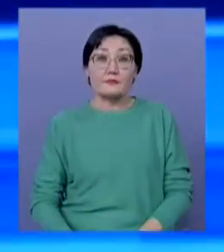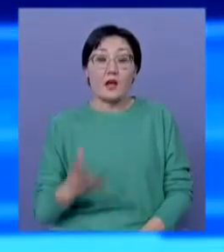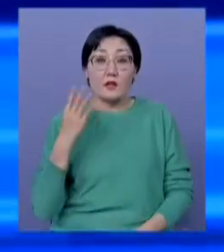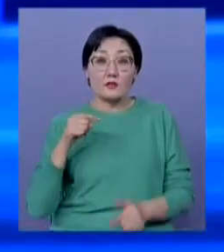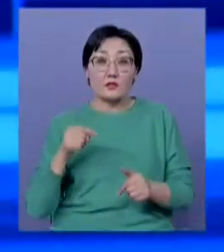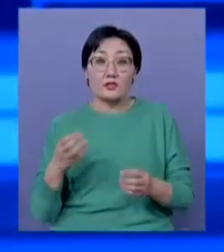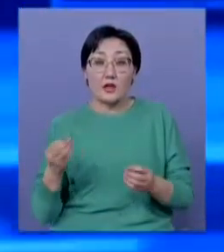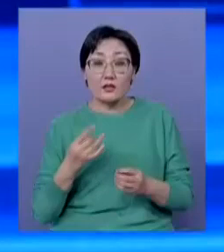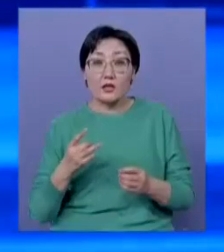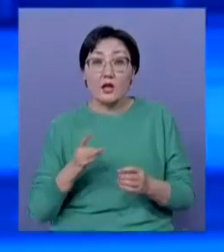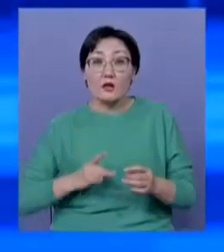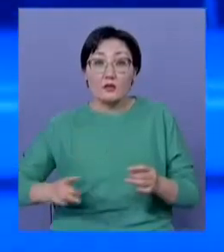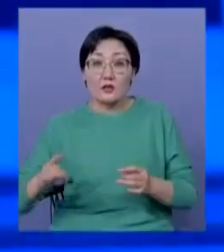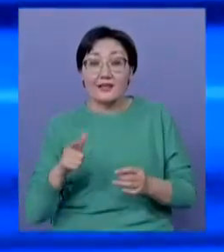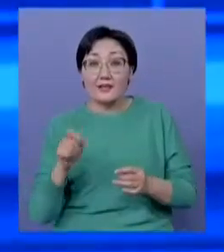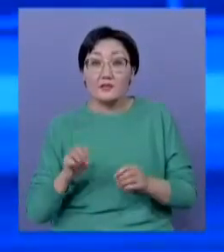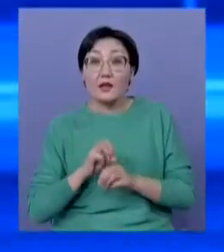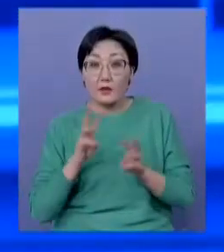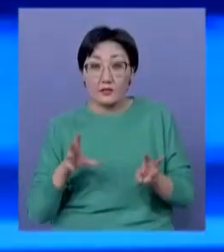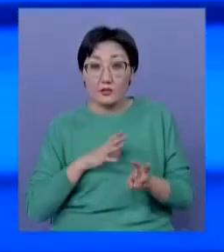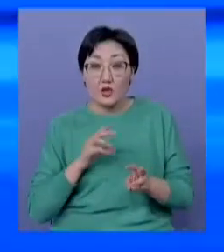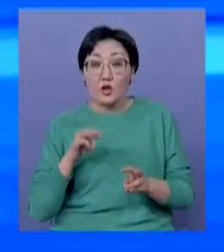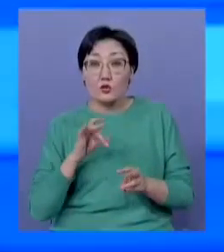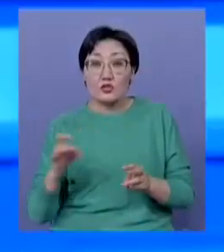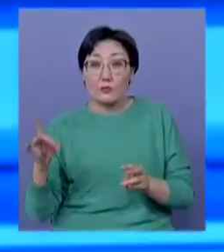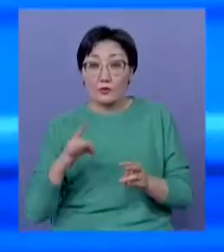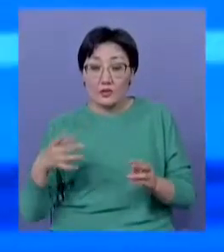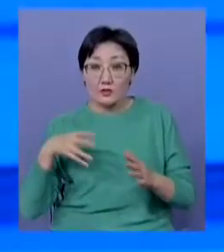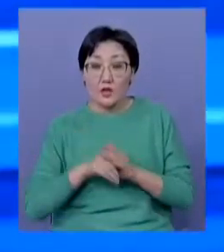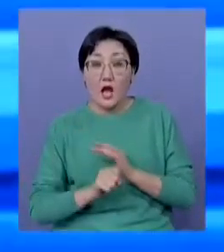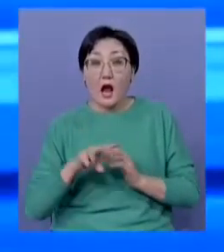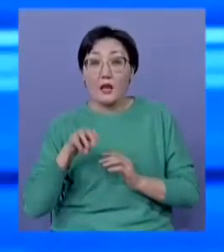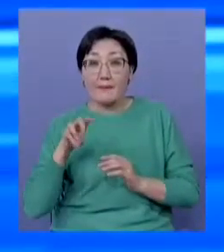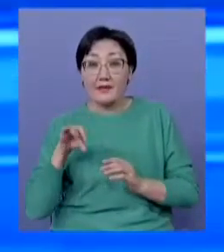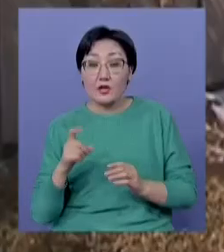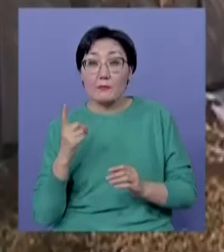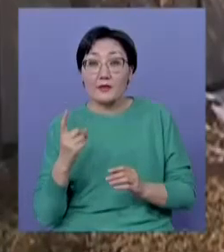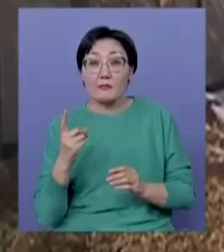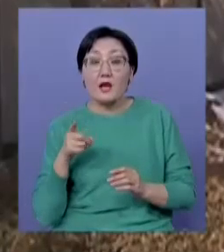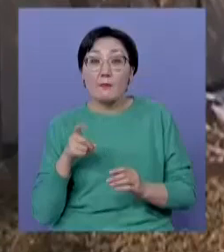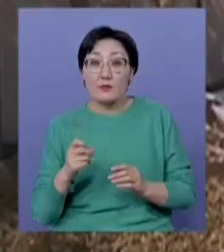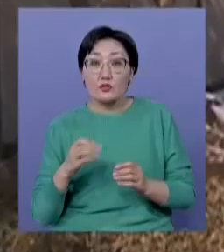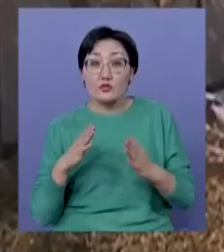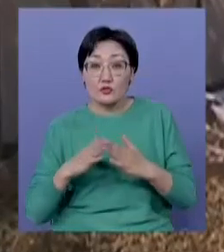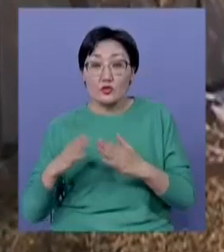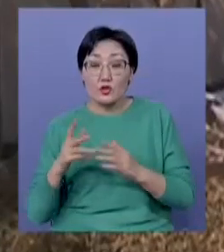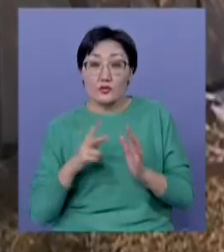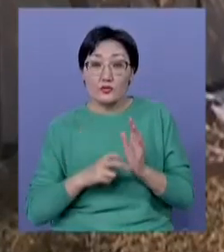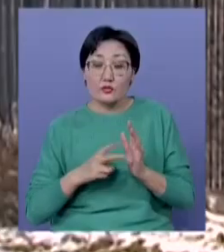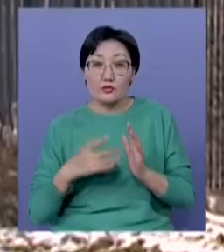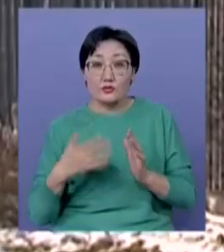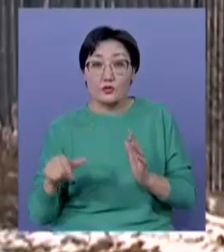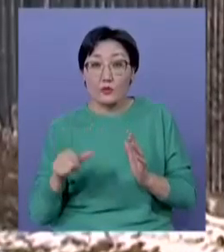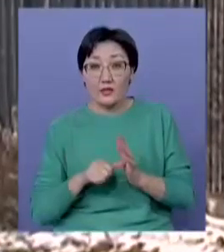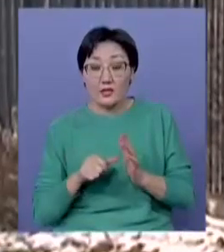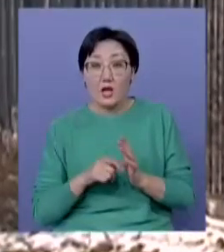Алматыда тағы бір ықшамаудан газбен қамтылды. Түрксіб ауданына қарасты Әлмеректегі 1100 үйдің 756-сы көгілдір отын